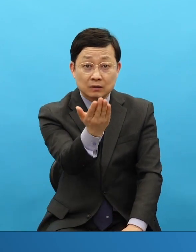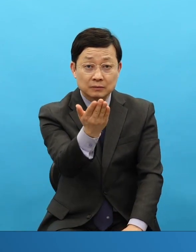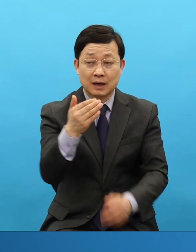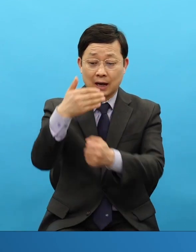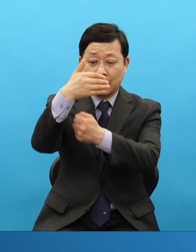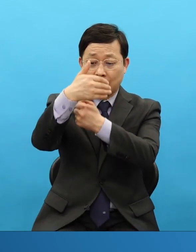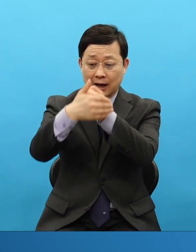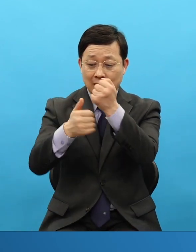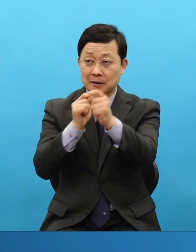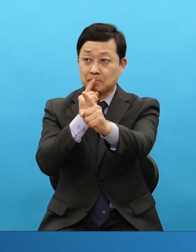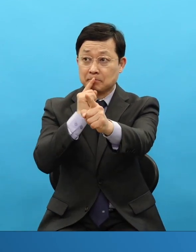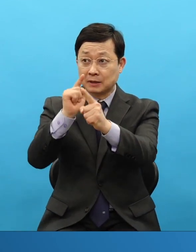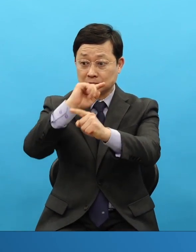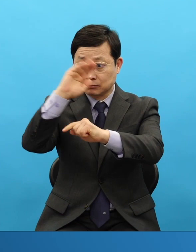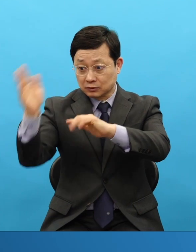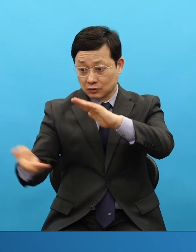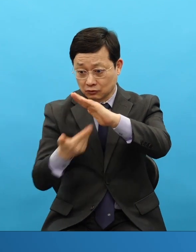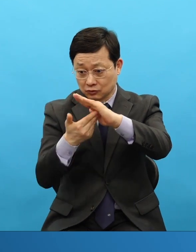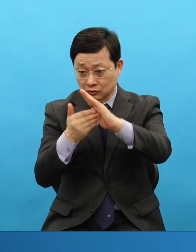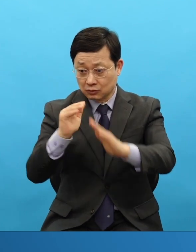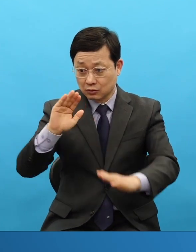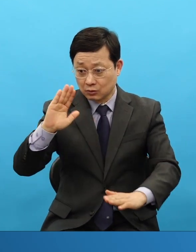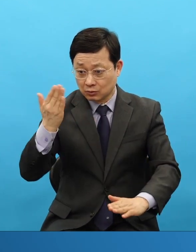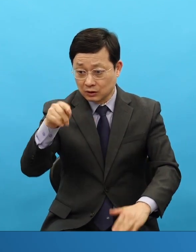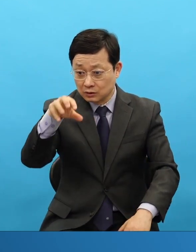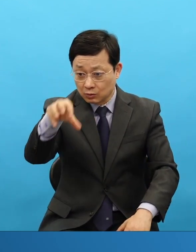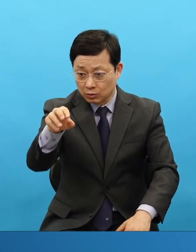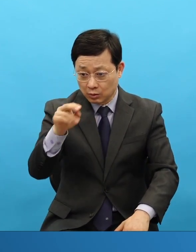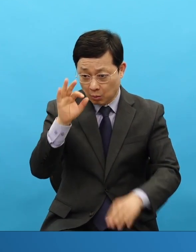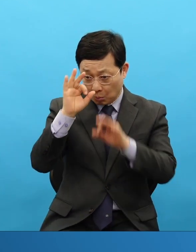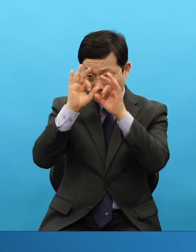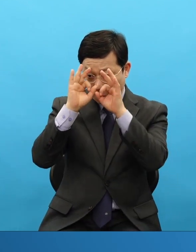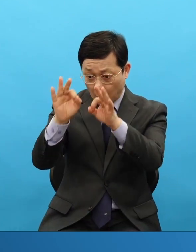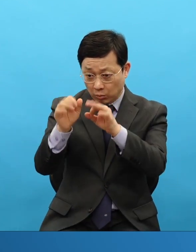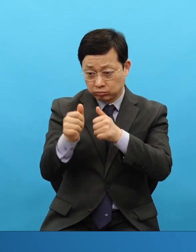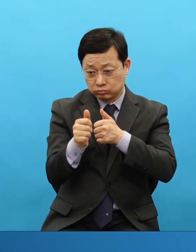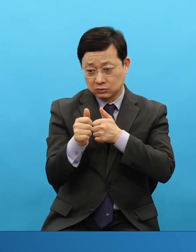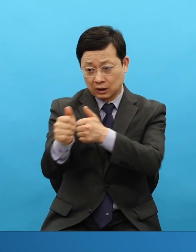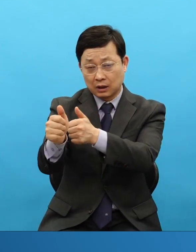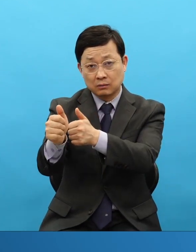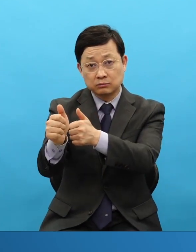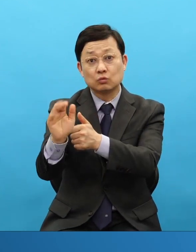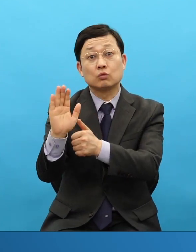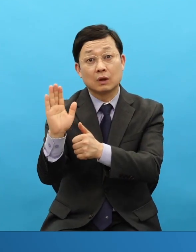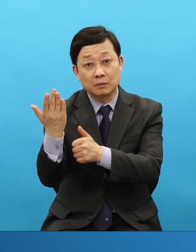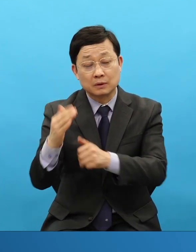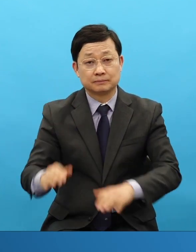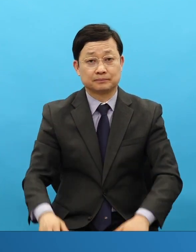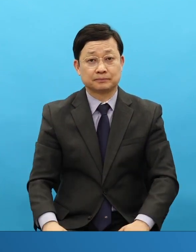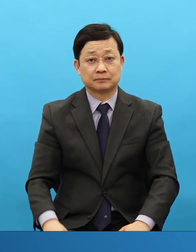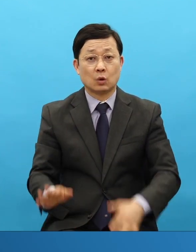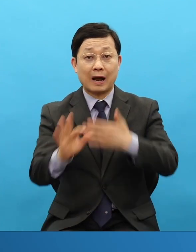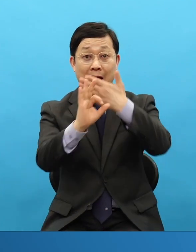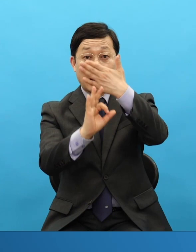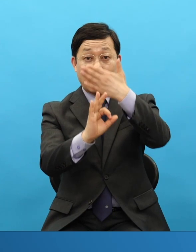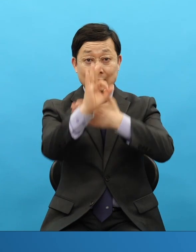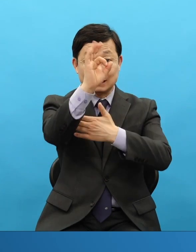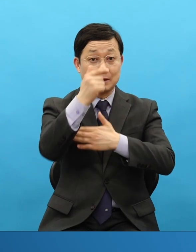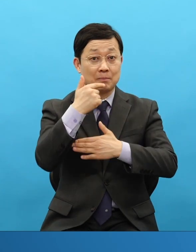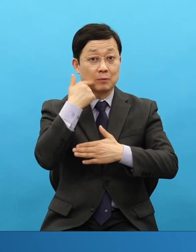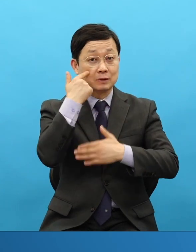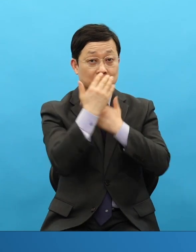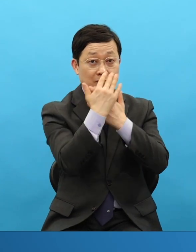Then all you have to do is go to the places where the word is being fulfilled. 아침에 우리 목사님들 모이는데 말씀드렸습니다. 일을 진행하려 하지